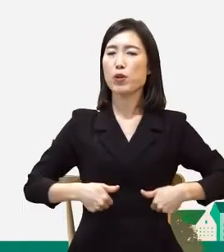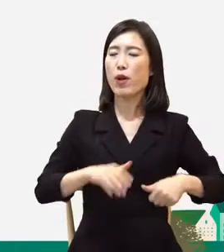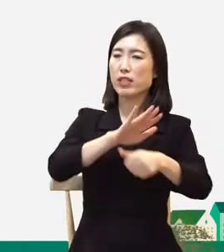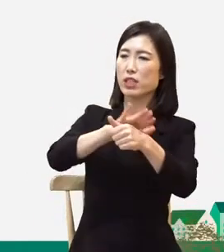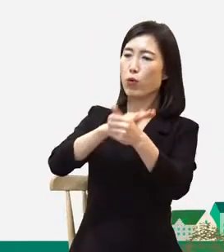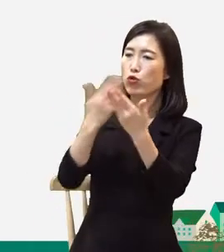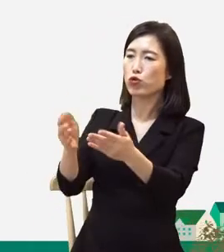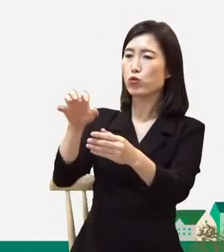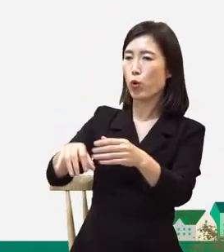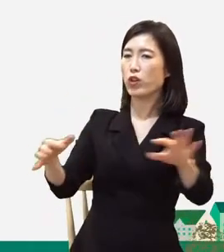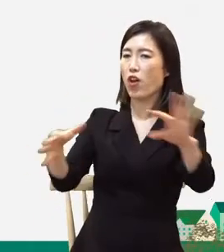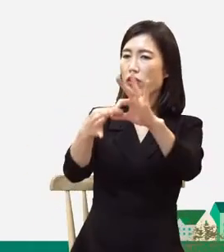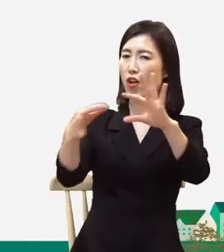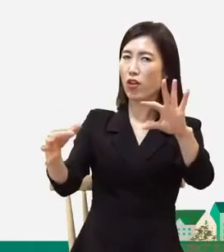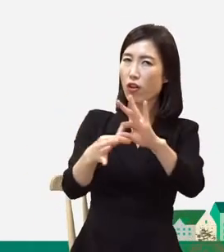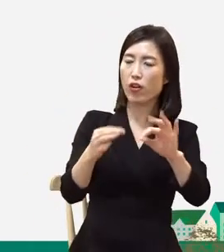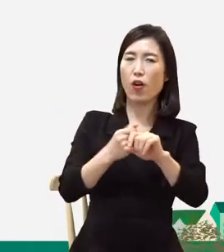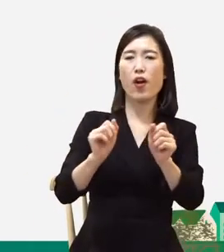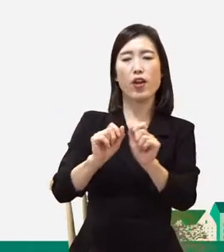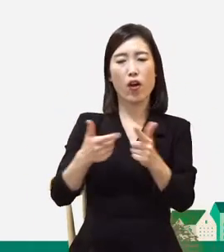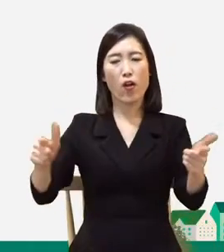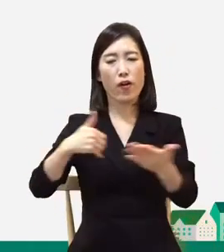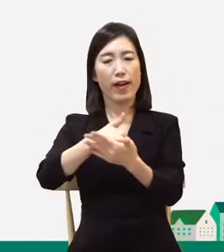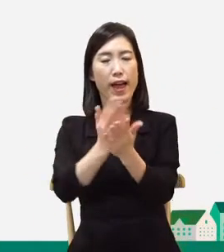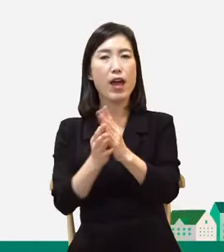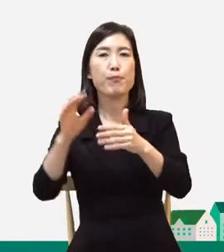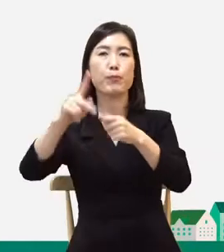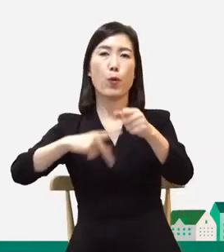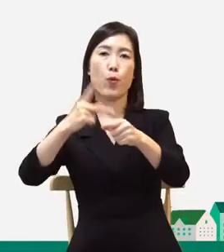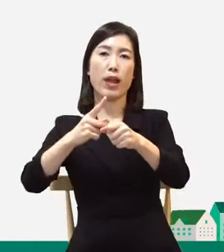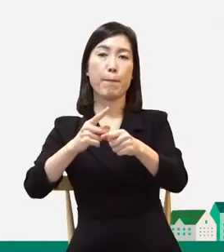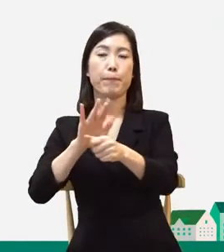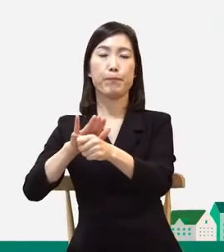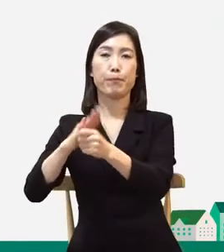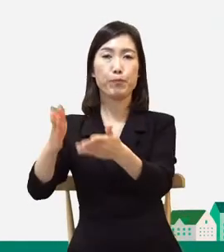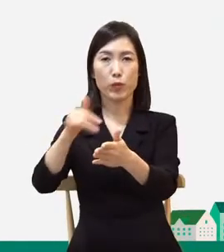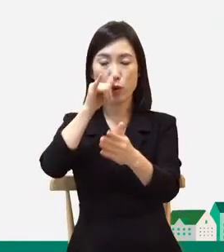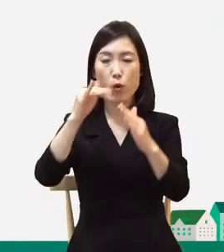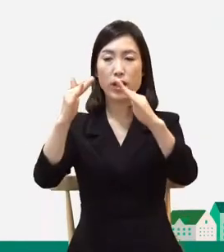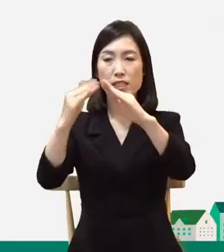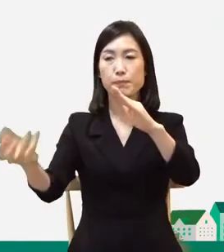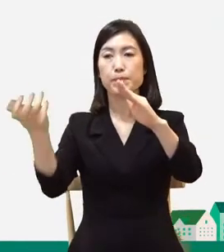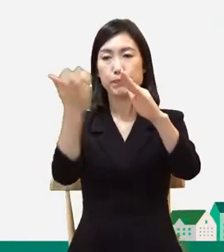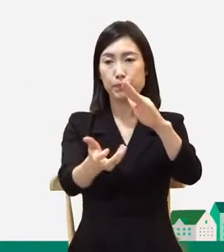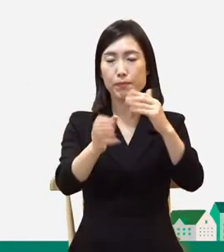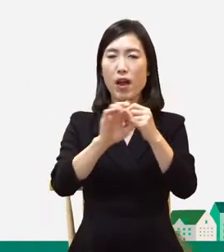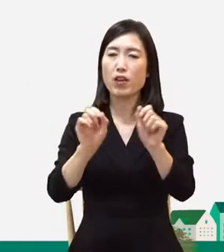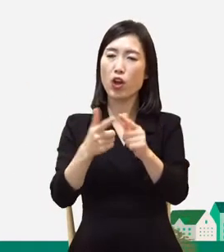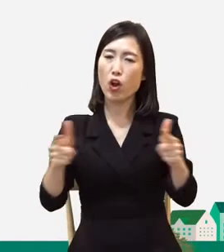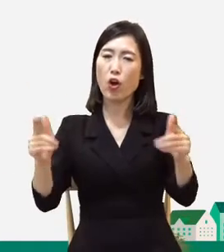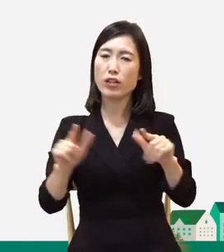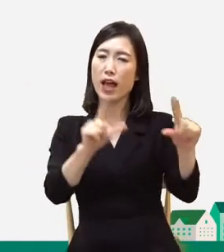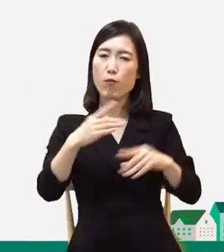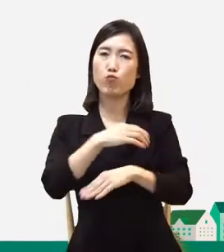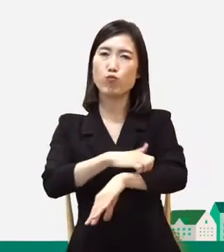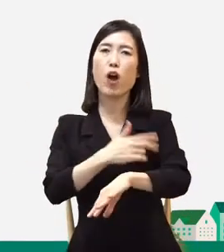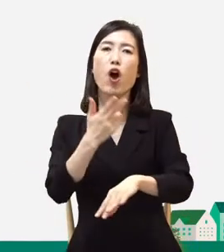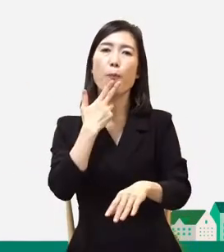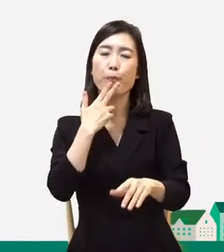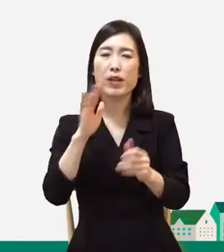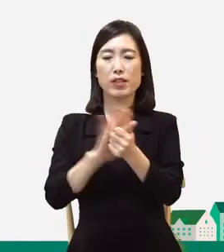자원 등 다양한 프로그램들을 지금 연계해서 지원 주택에 입주하신 분들에게 서비스를 제공하고